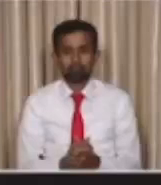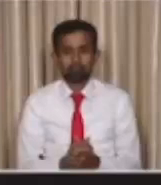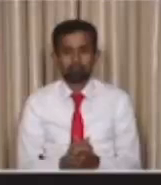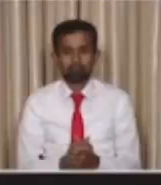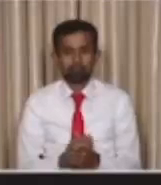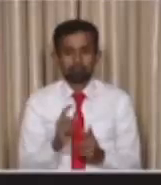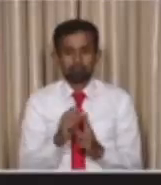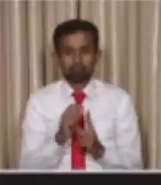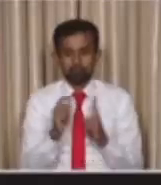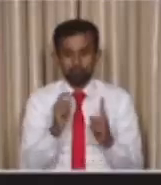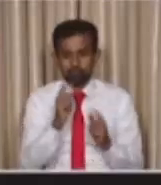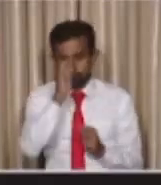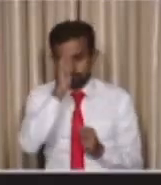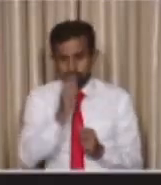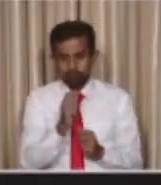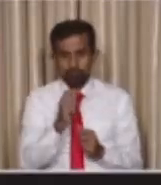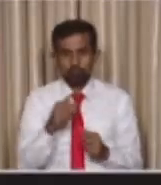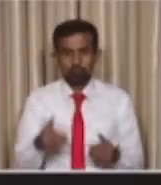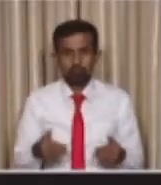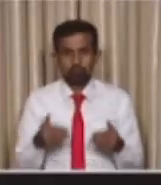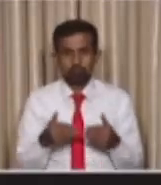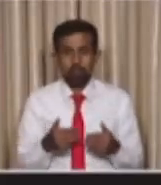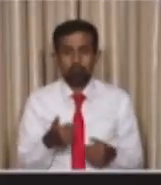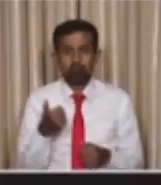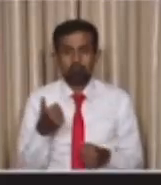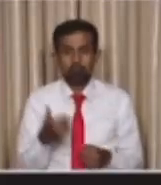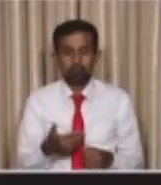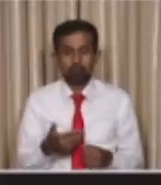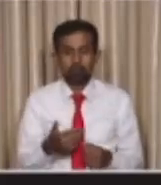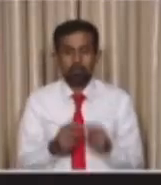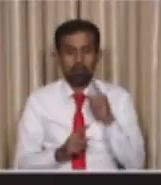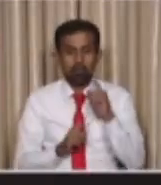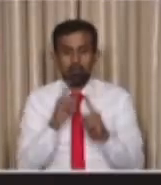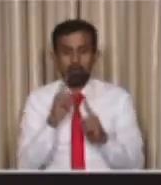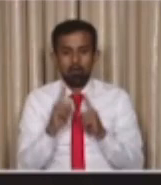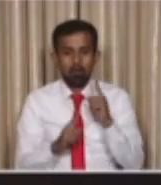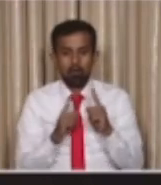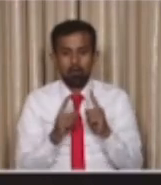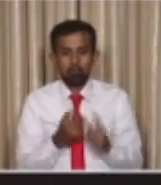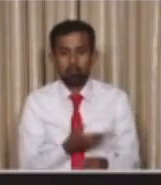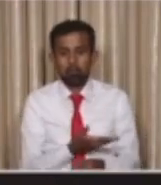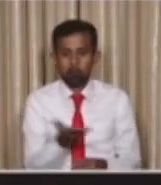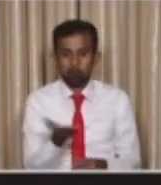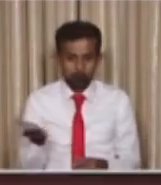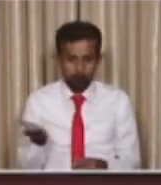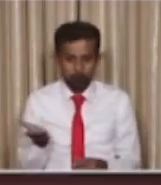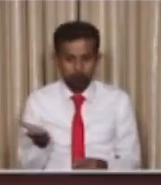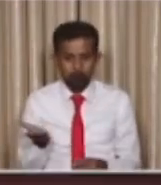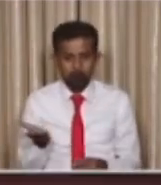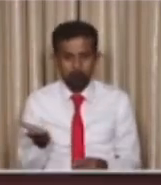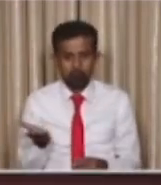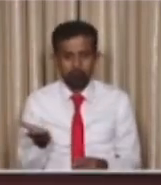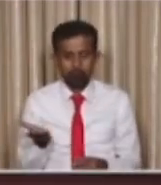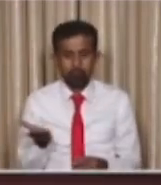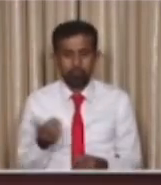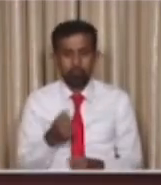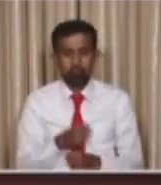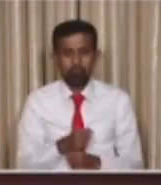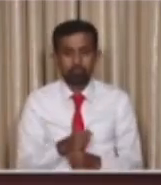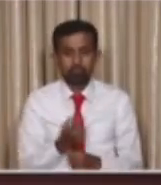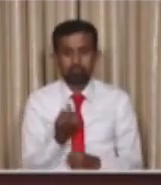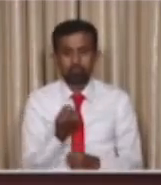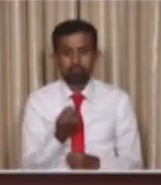ප්‍රශ්නාතුර මන්ත්‍රීතුමනි අද ඉතාමත් වැදගත් සාකච්ඡාවක් මේ සභාවේ කරන්නේ ඒක තමයි රාජ්‍ය